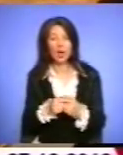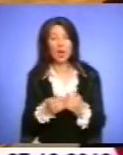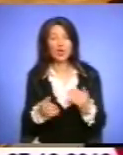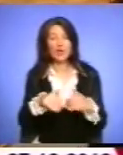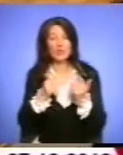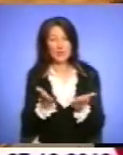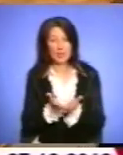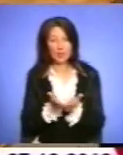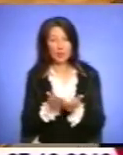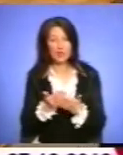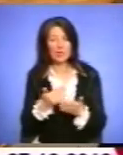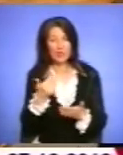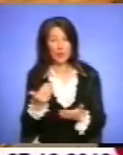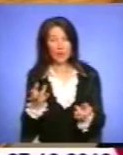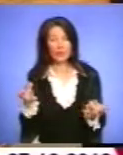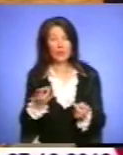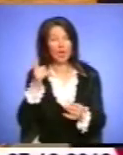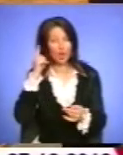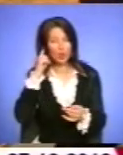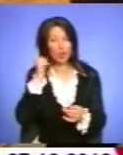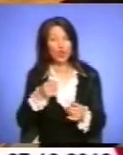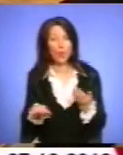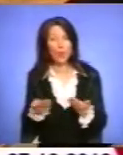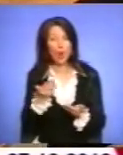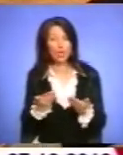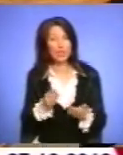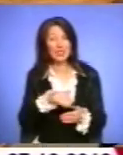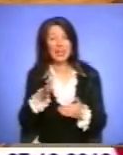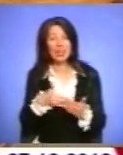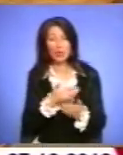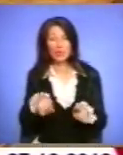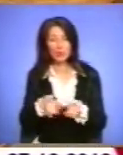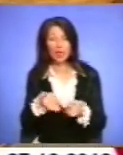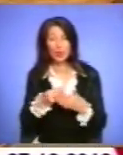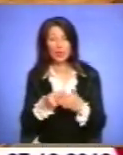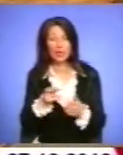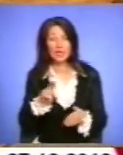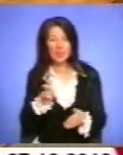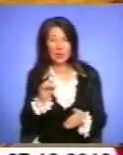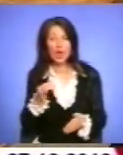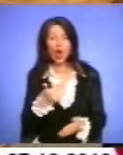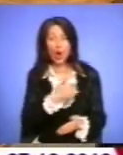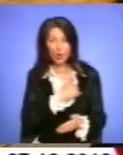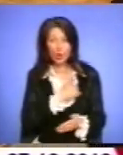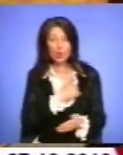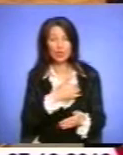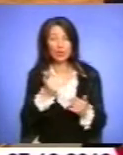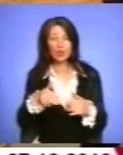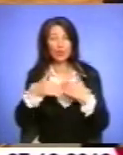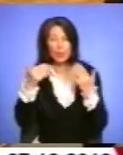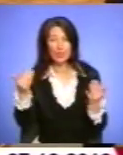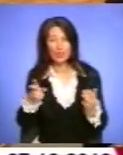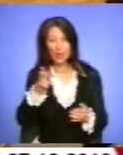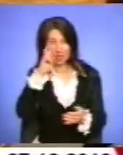цілому десь вам приходилось чути, що, можливо, не зовсім такий бюджет, як би хотілося сьогодні в масштабах